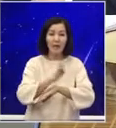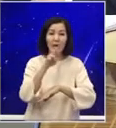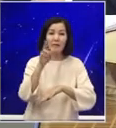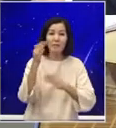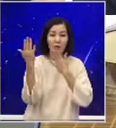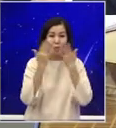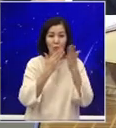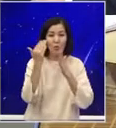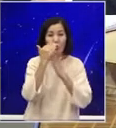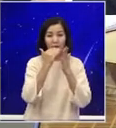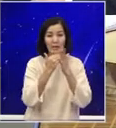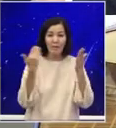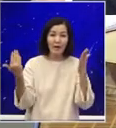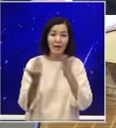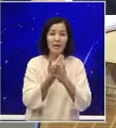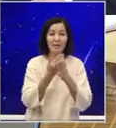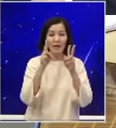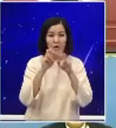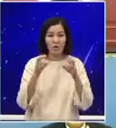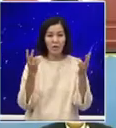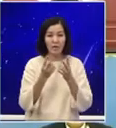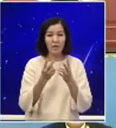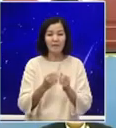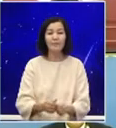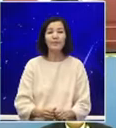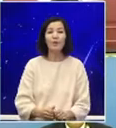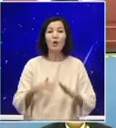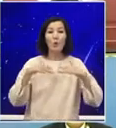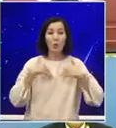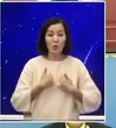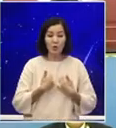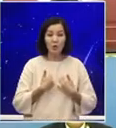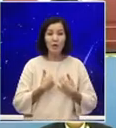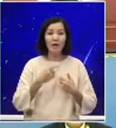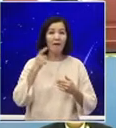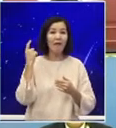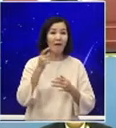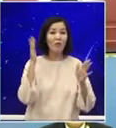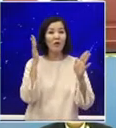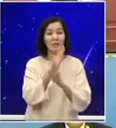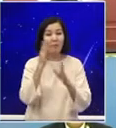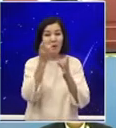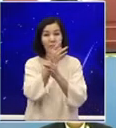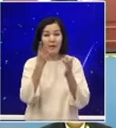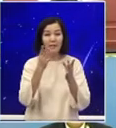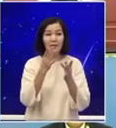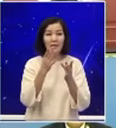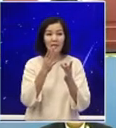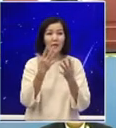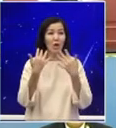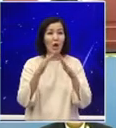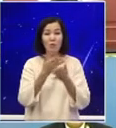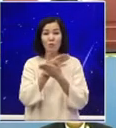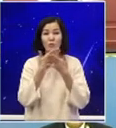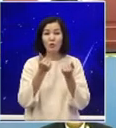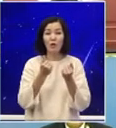оқу бағдарламаларын қайта қарау керек. Өкінішке орай, республикада экологиялық мәдениет сақталған бір елді мекен жоқ.